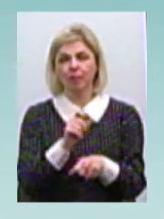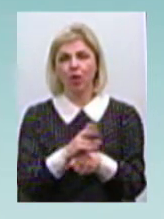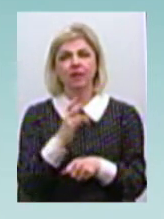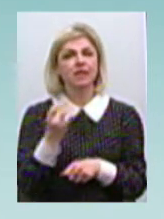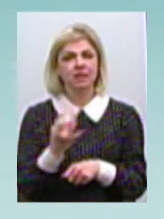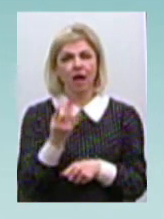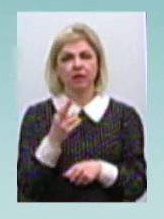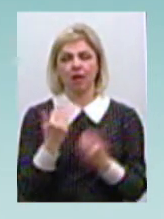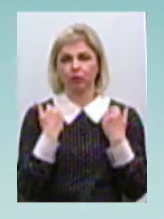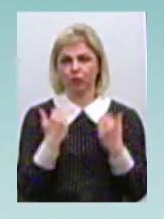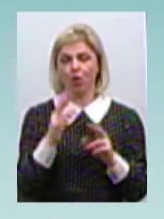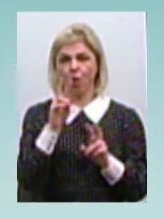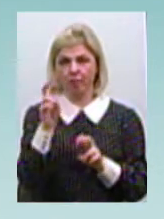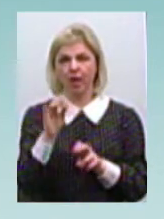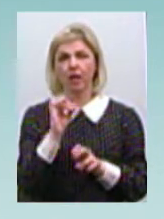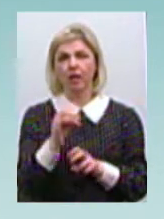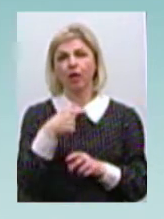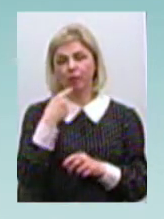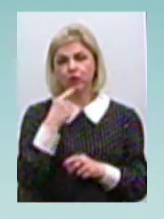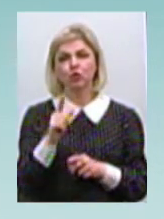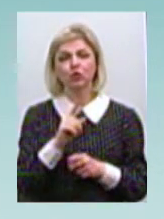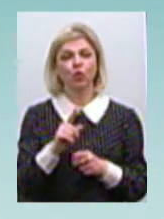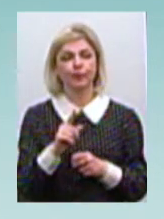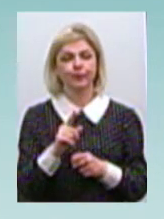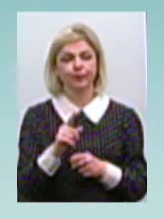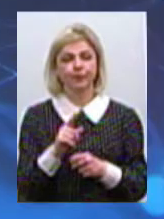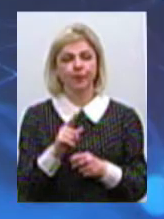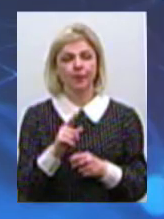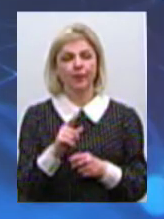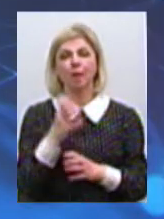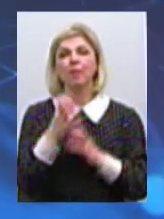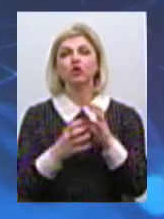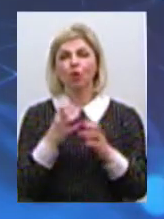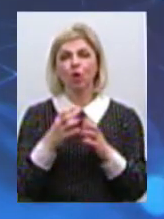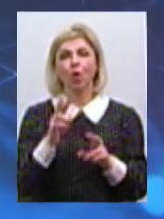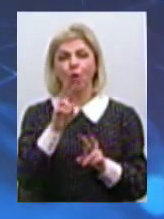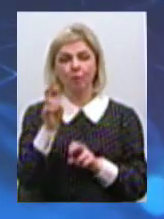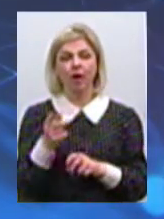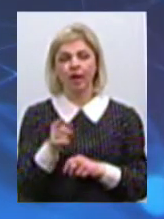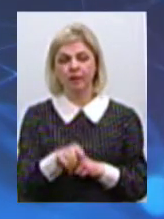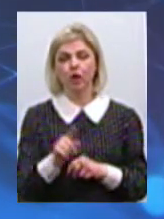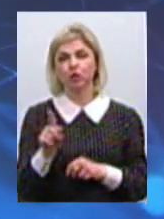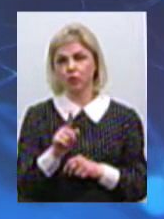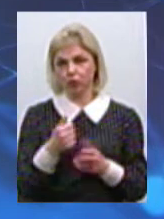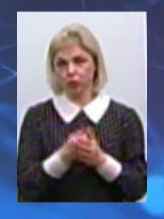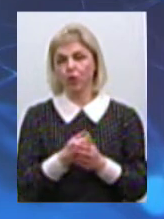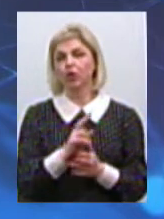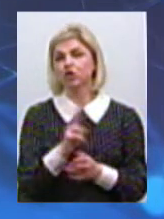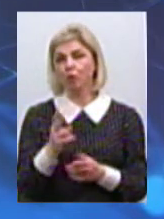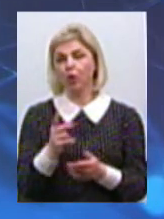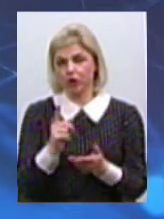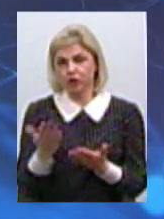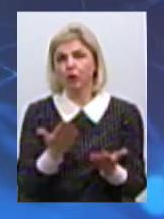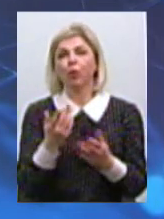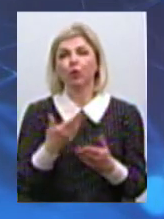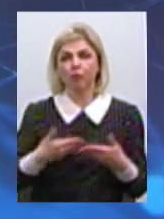компаній. Також він наголосив на тому, що саме визнані міжнародні компанії – це те, до чого ми мусимо прагнути, коли йдеться